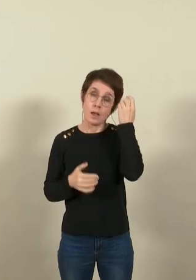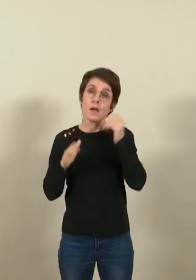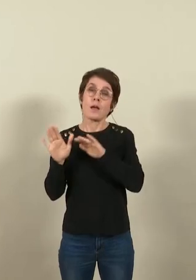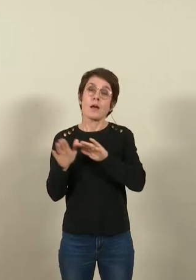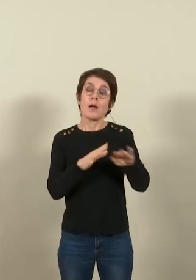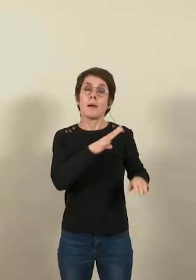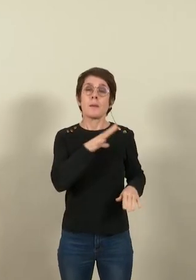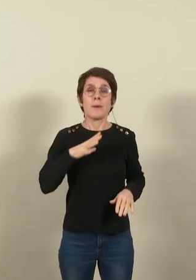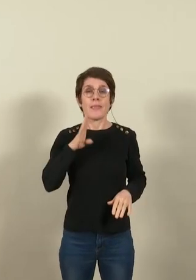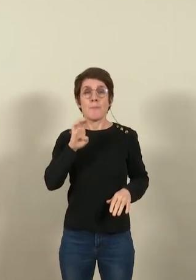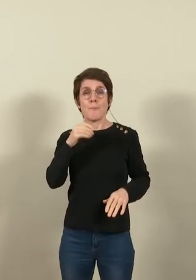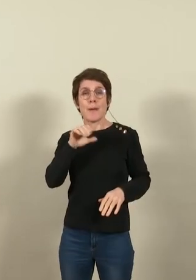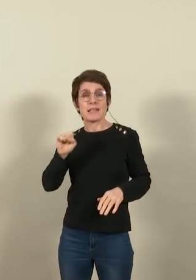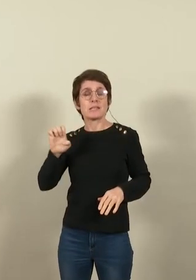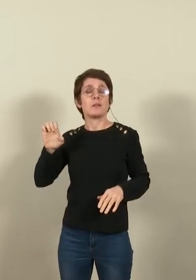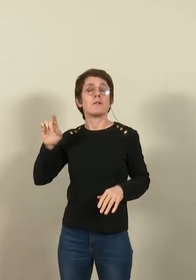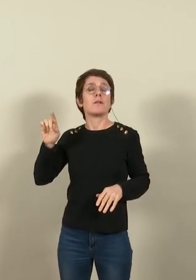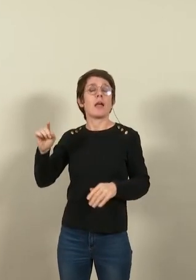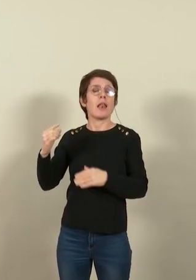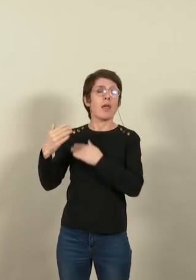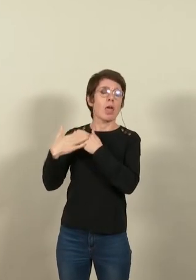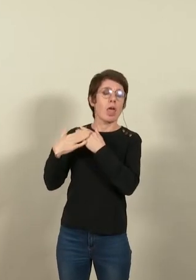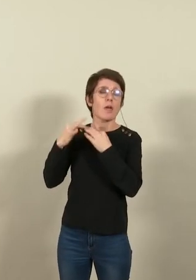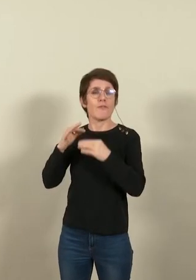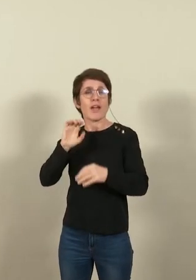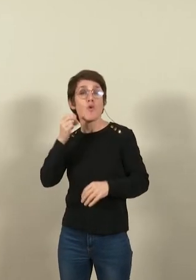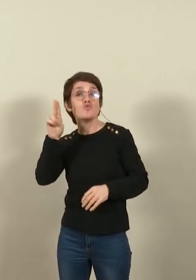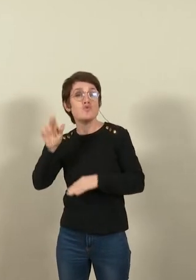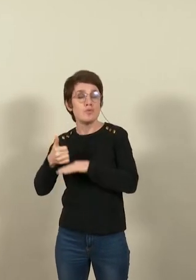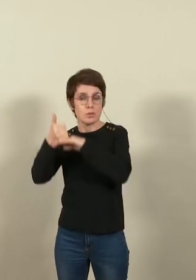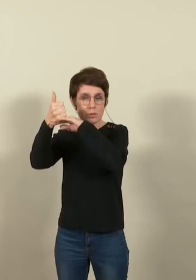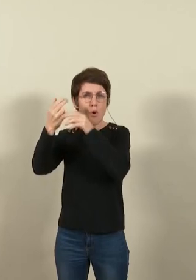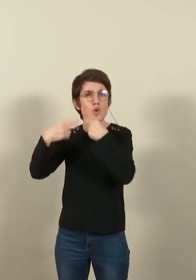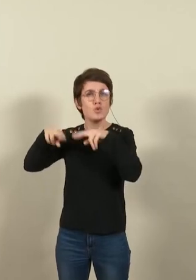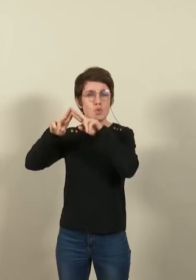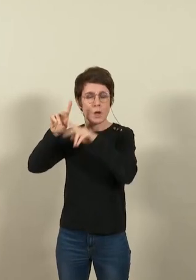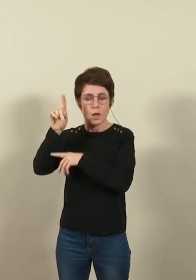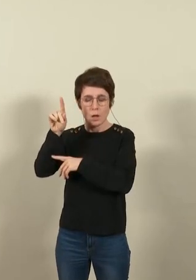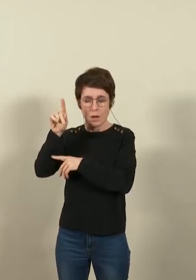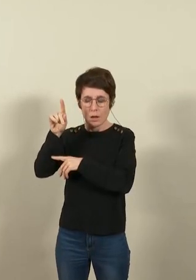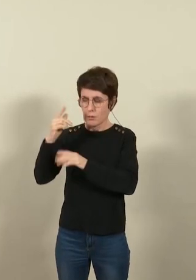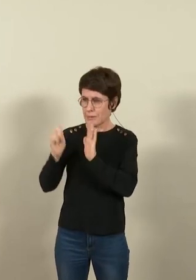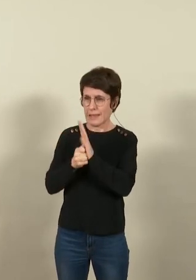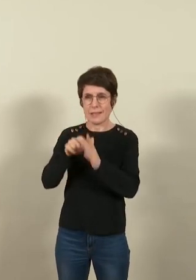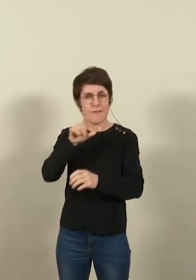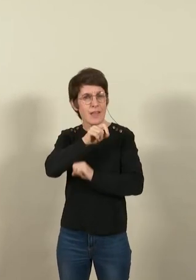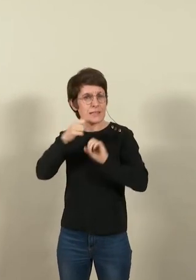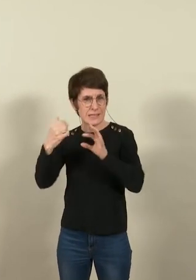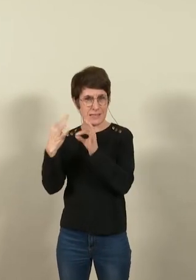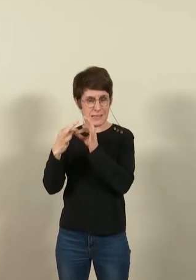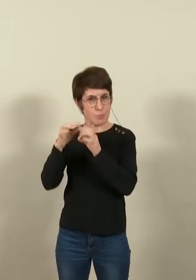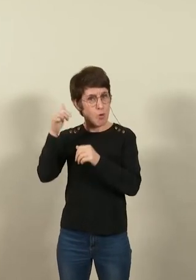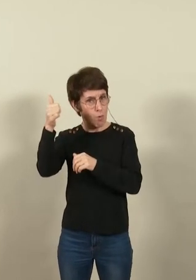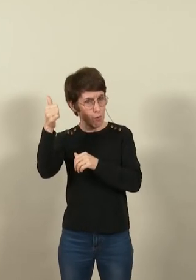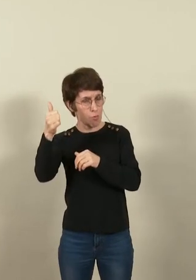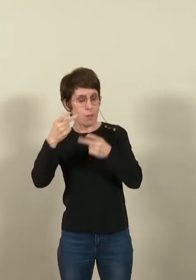BS qui parlait de la question de l'ONU il faut savoir que l'ONU a notamment rappelé le 26 septembre son opposition de principe he au